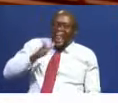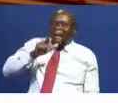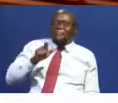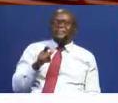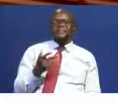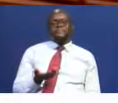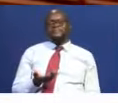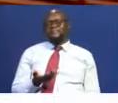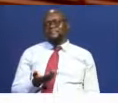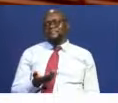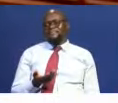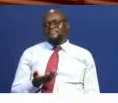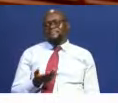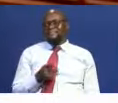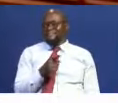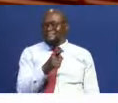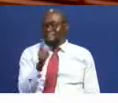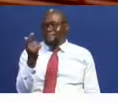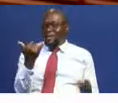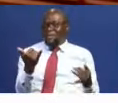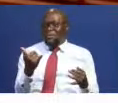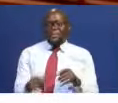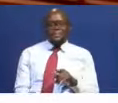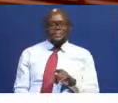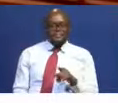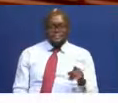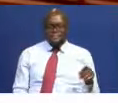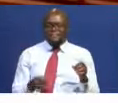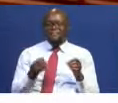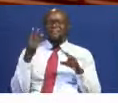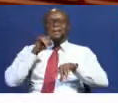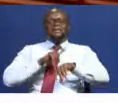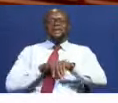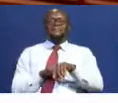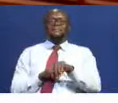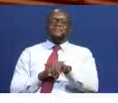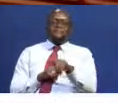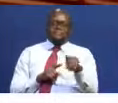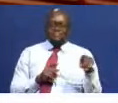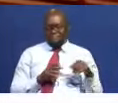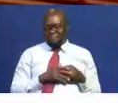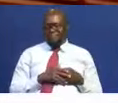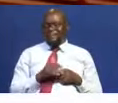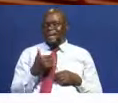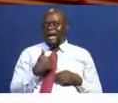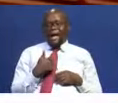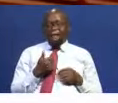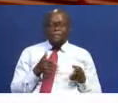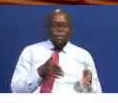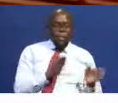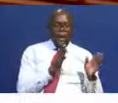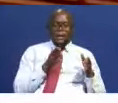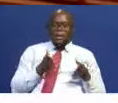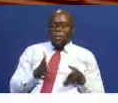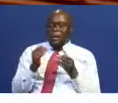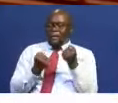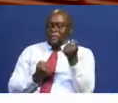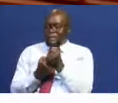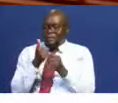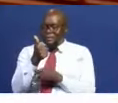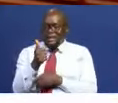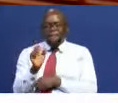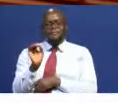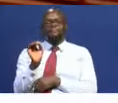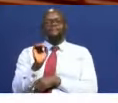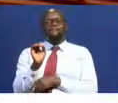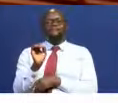umeongezeka maradufu. Utakuta hawa vijana mara nyingi hawana njia ya kujihami kwa